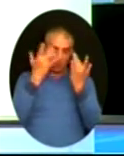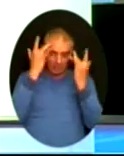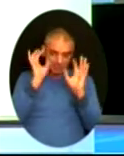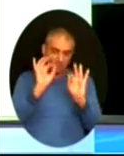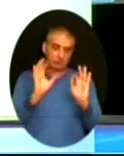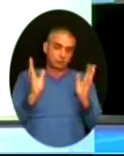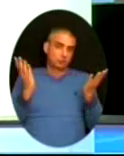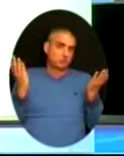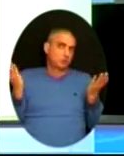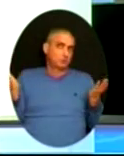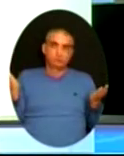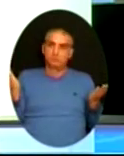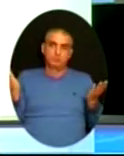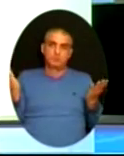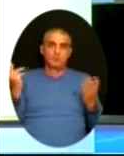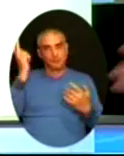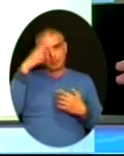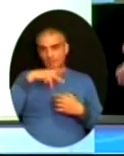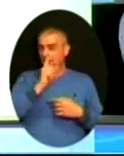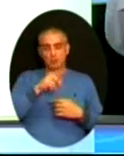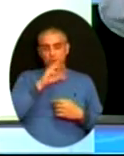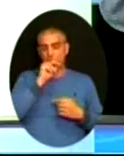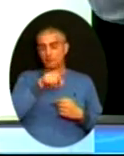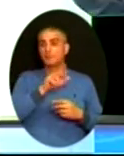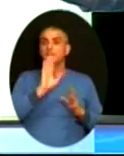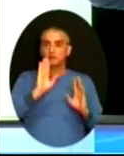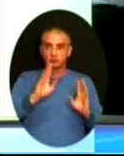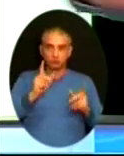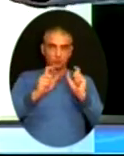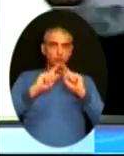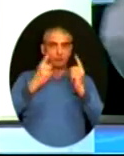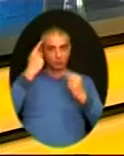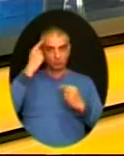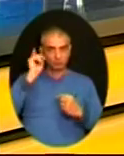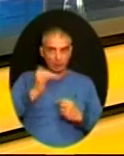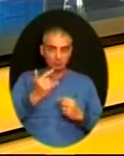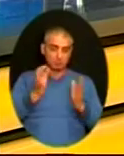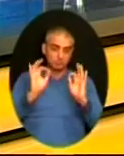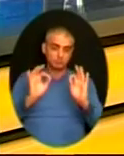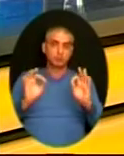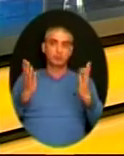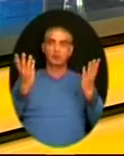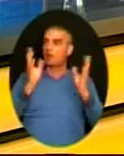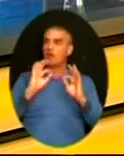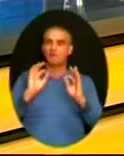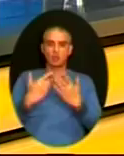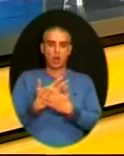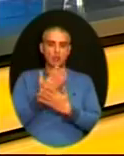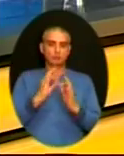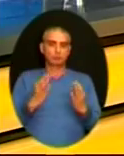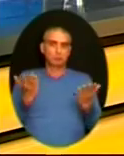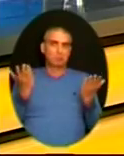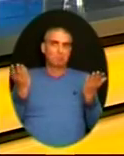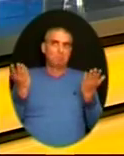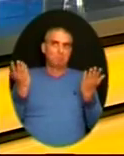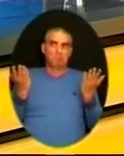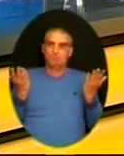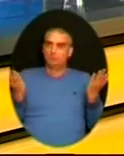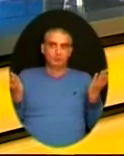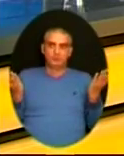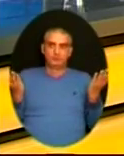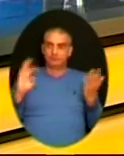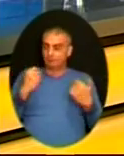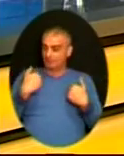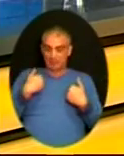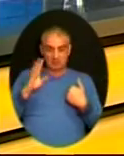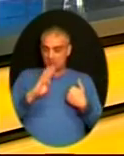התחשבות הבנה שלא אמורים לדבר על זה, אבל יש אחרים שחושבים שכן, בסדר. אף אחד לא חידש שום דבר, די, אני לא, אני... אם